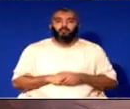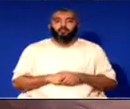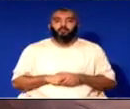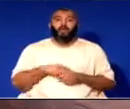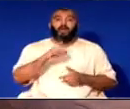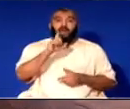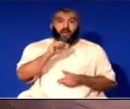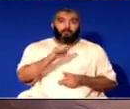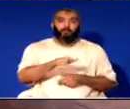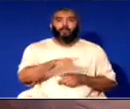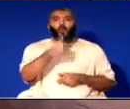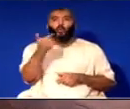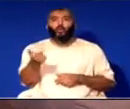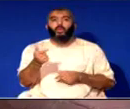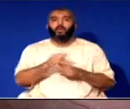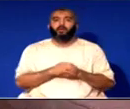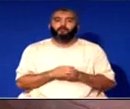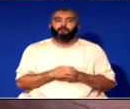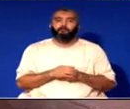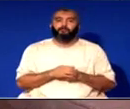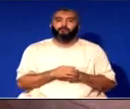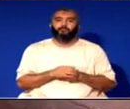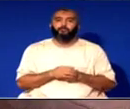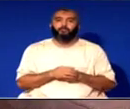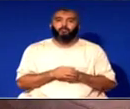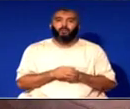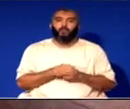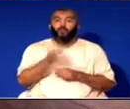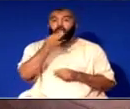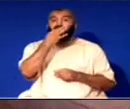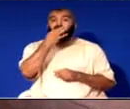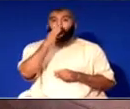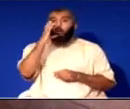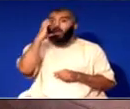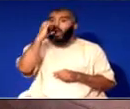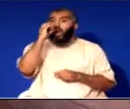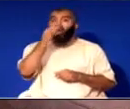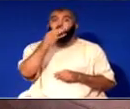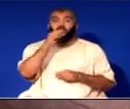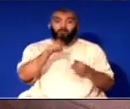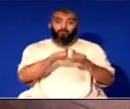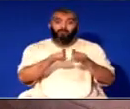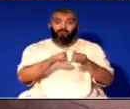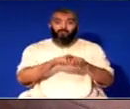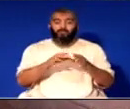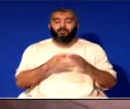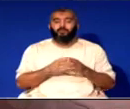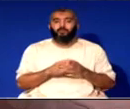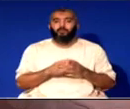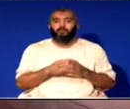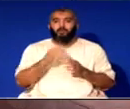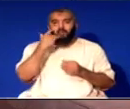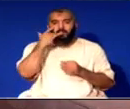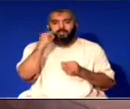الآن كاين في النوع الثاني اللي يقولوا الدواء. هنا ندرك الآن نقول لك شوفي، إذا الطبيب